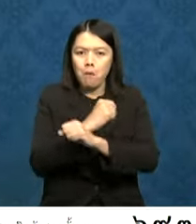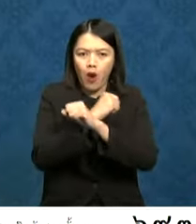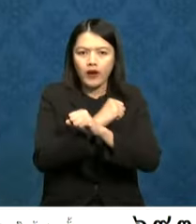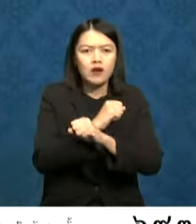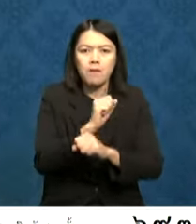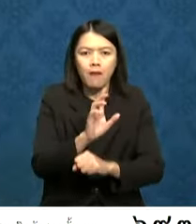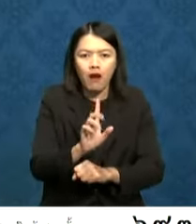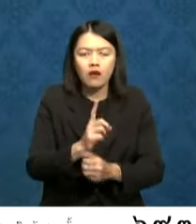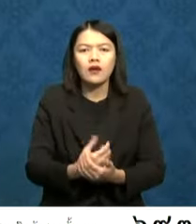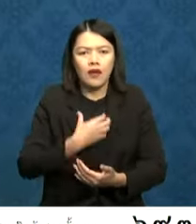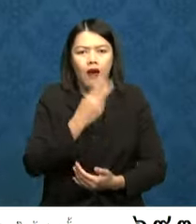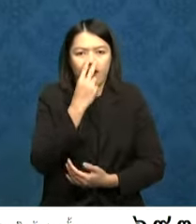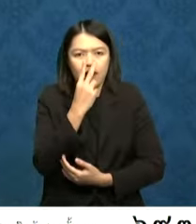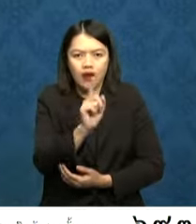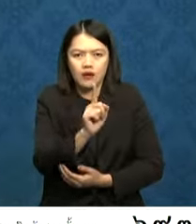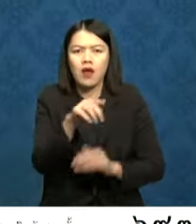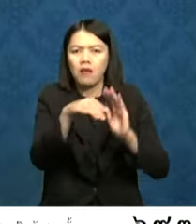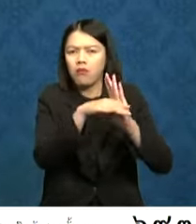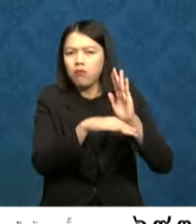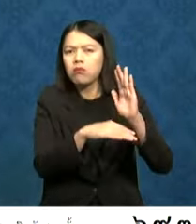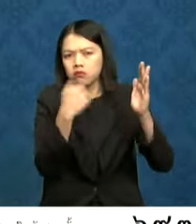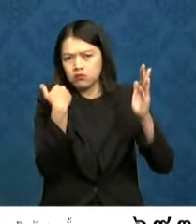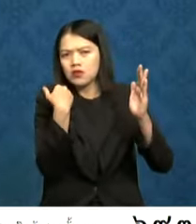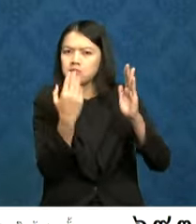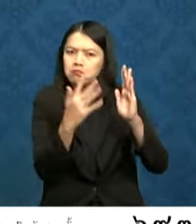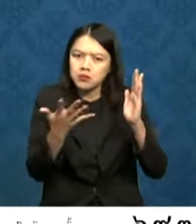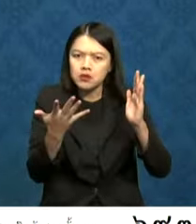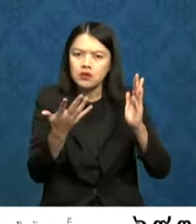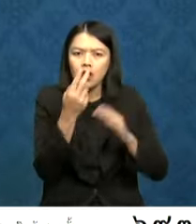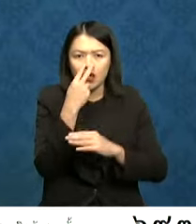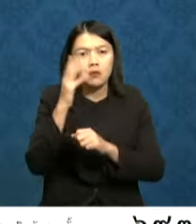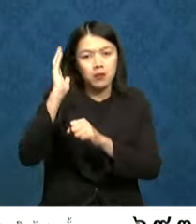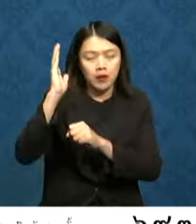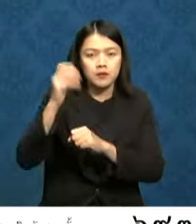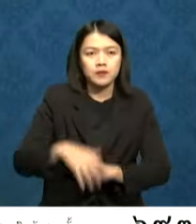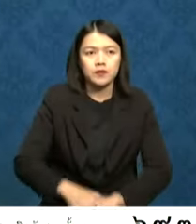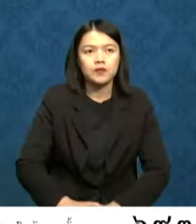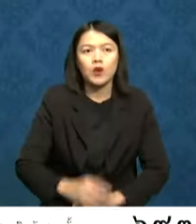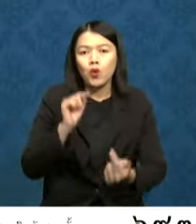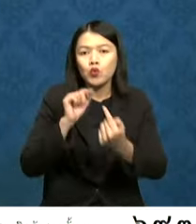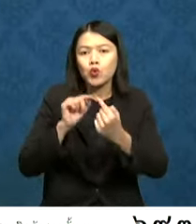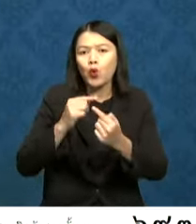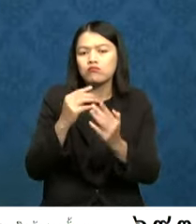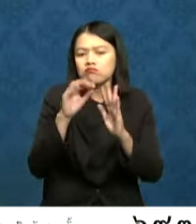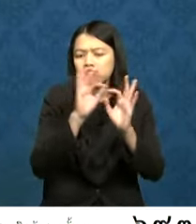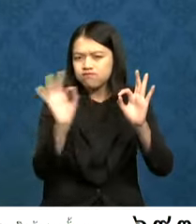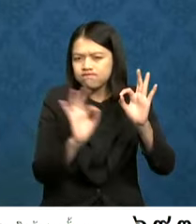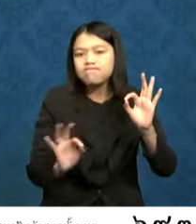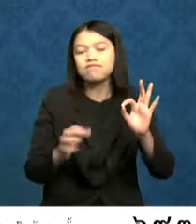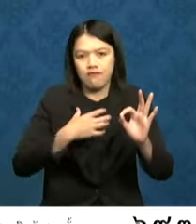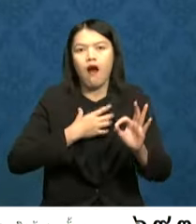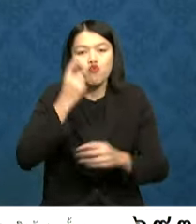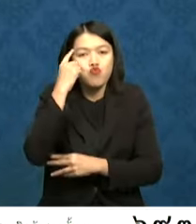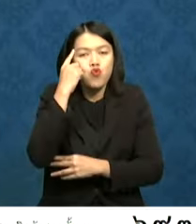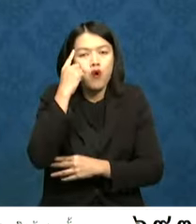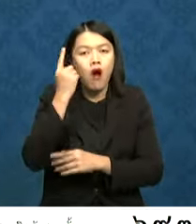กว่าจากคำแถลงนโยบายที่บางส่วนมีและไม่มีตามที่ผมได้อภิปรายไปแล้วก็คือเรื่องของรายละเอียดครับท่านประธานที่ผมอยาก